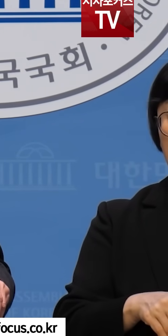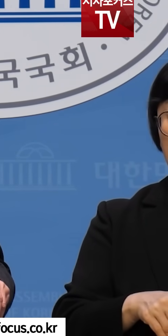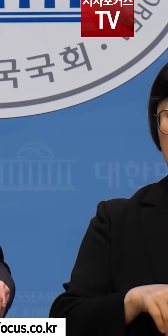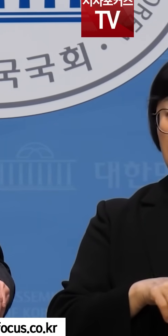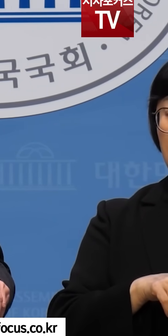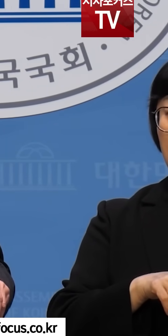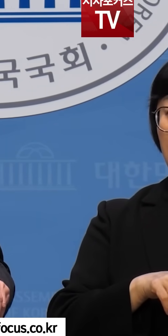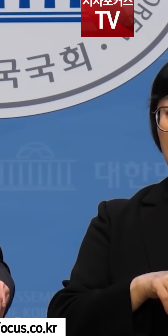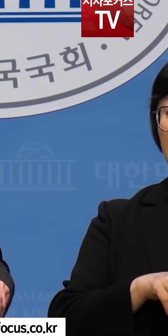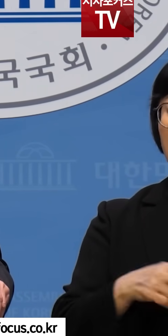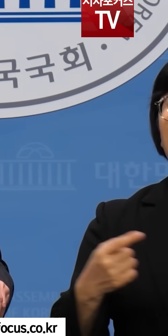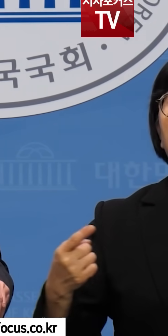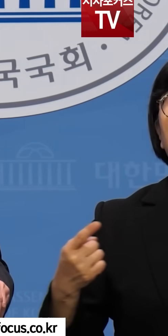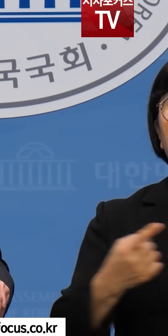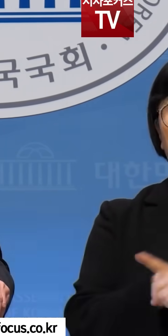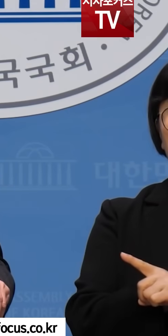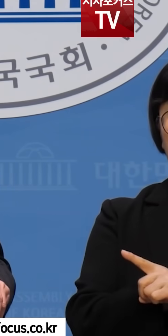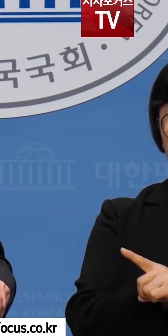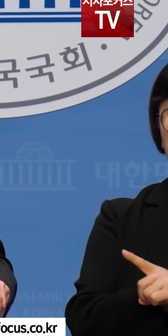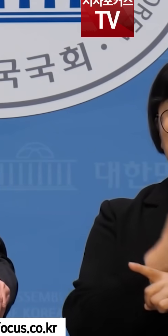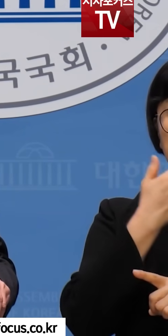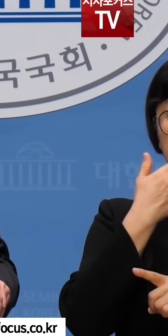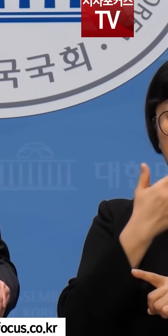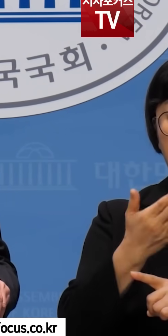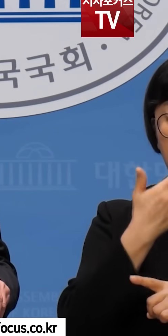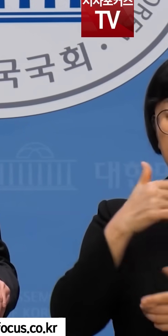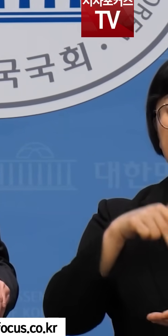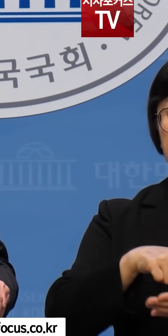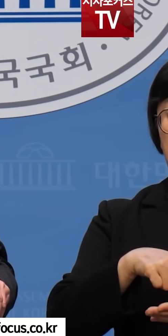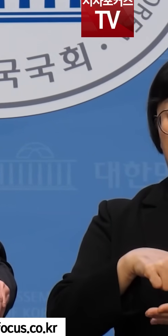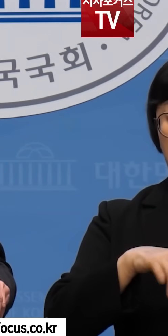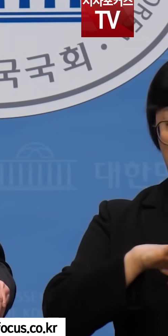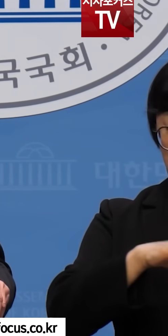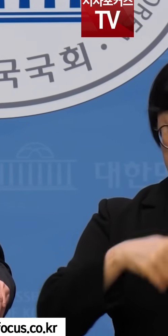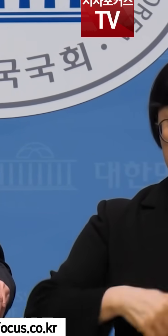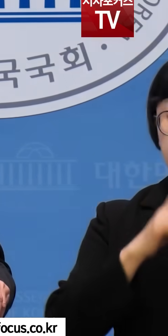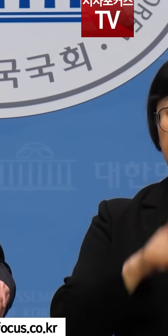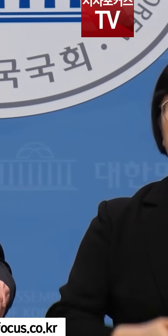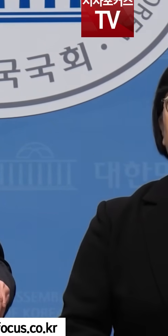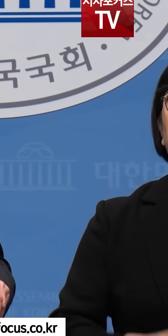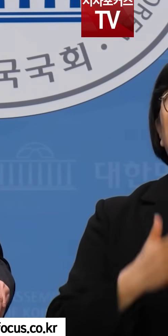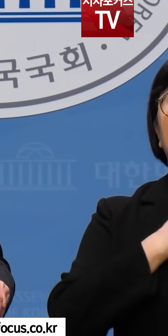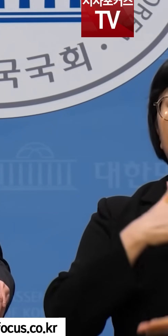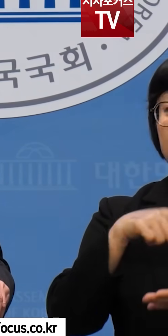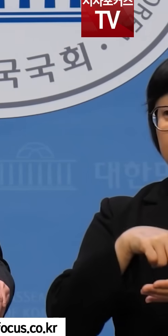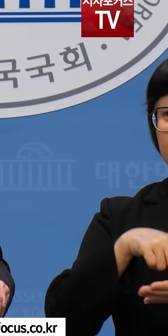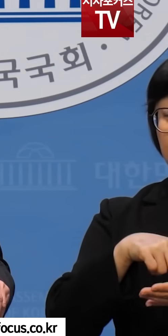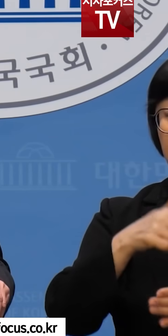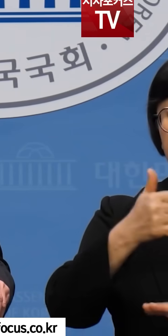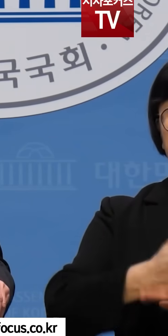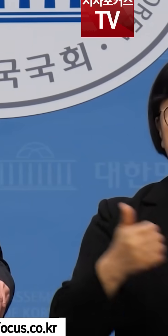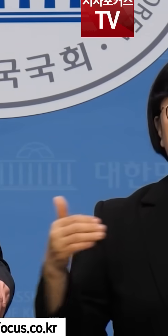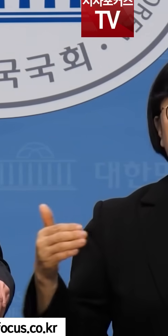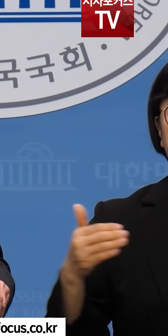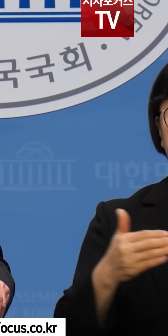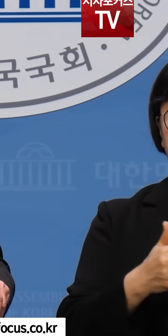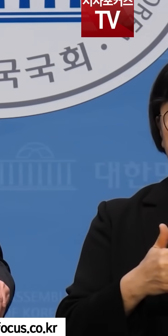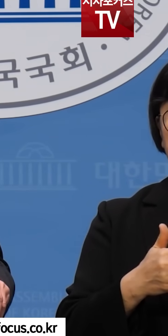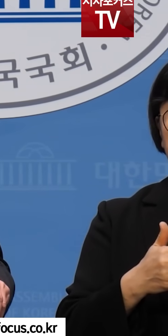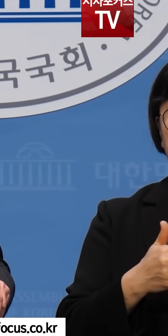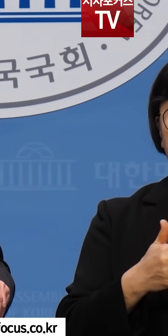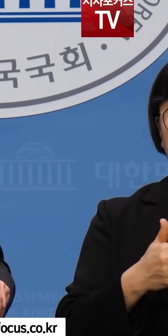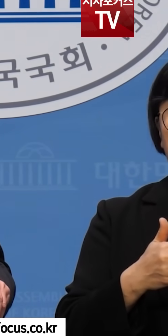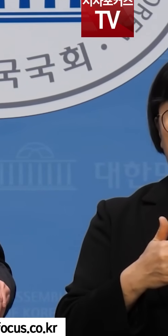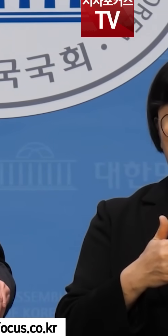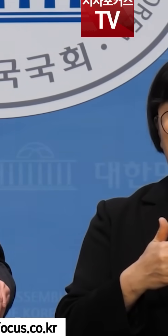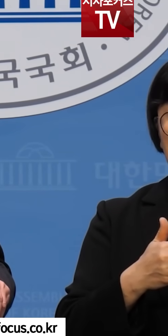변경 결정을 내릴 수밖에 없었다고 얘기를 들었습니다. 따라서 저도 마지막까지 예상하지